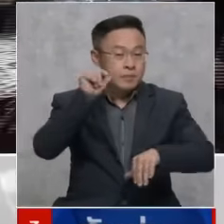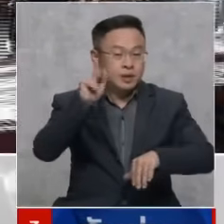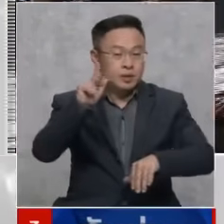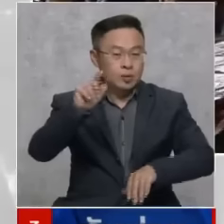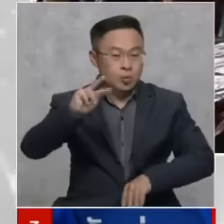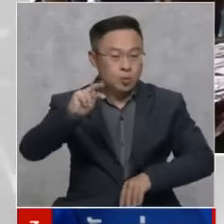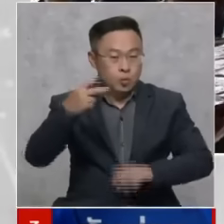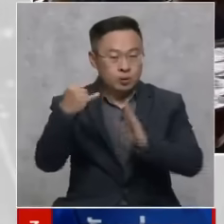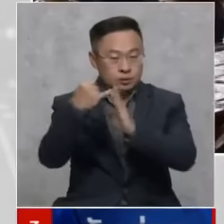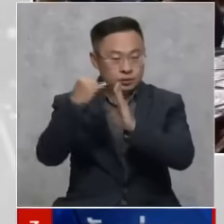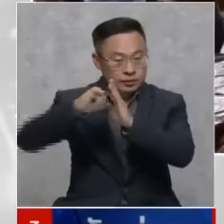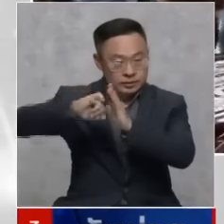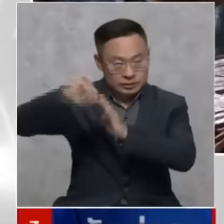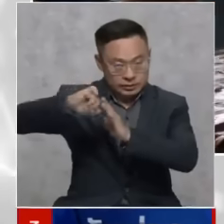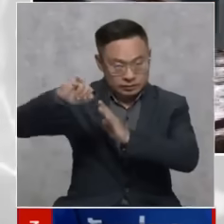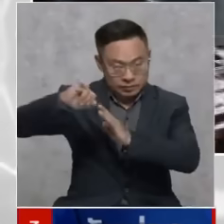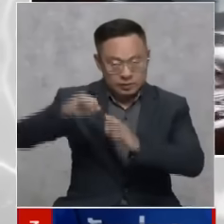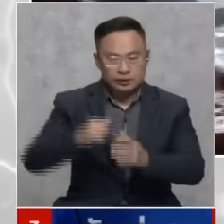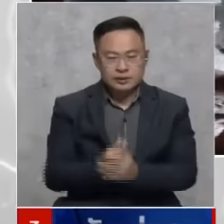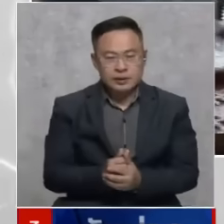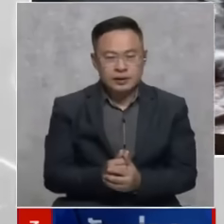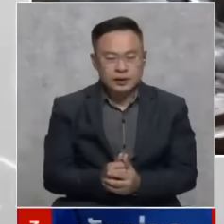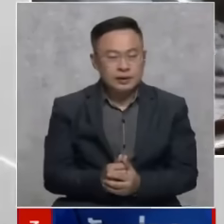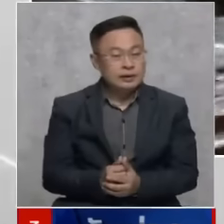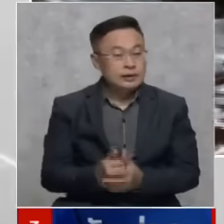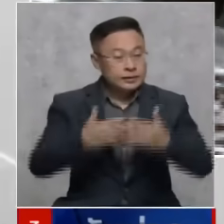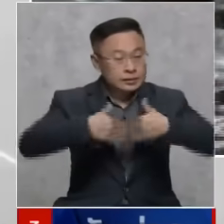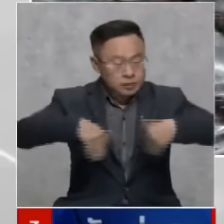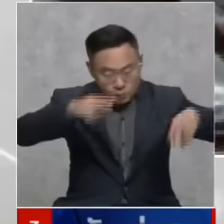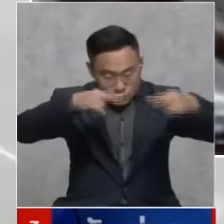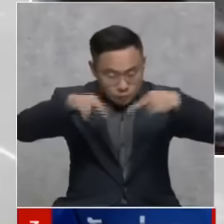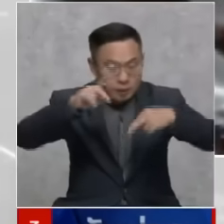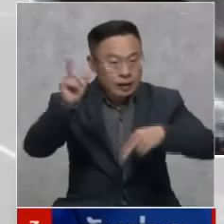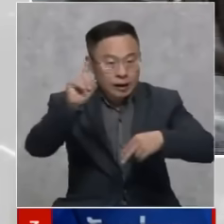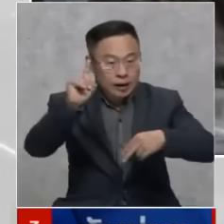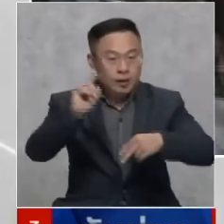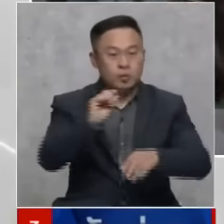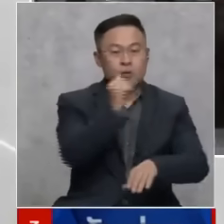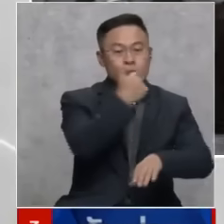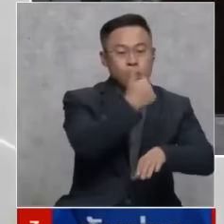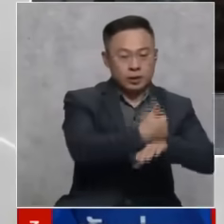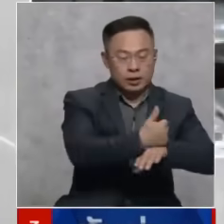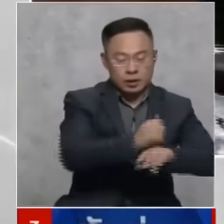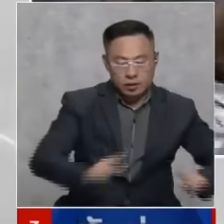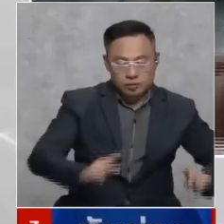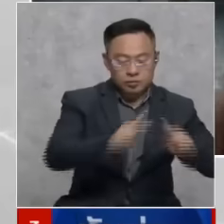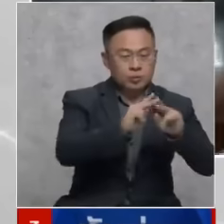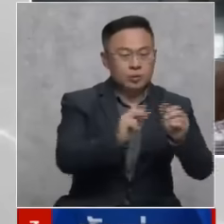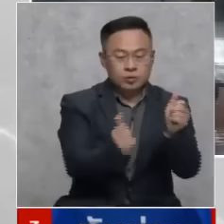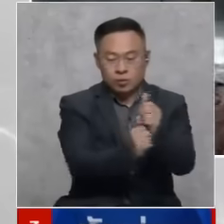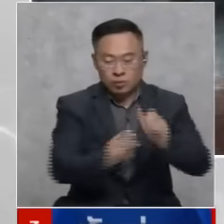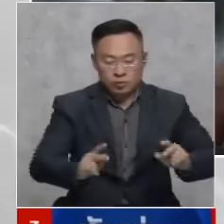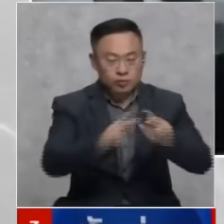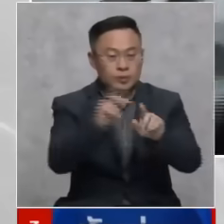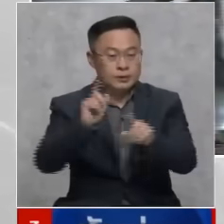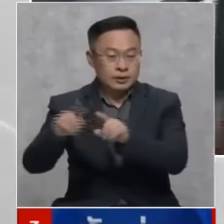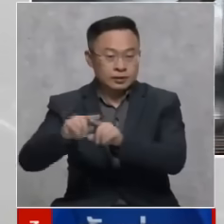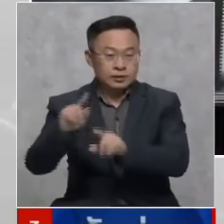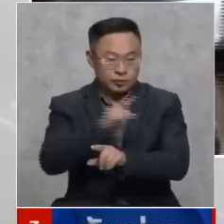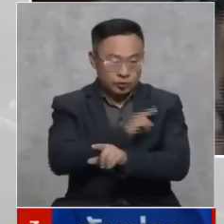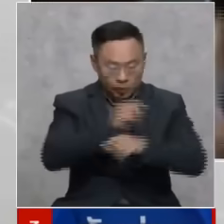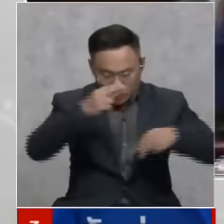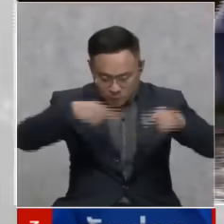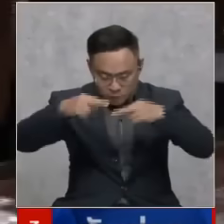าราที่อำเภอดอยสะเก็ดจังหวัดเชียงใหม่นะคะควงไปเลยคุณผู้ชมไปกับบรรดารัฐมนตรีที่เกี่ยวข้องค่ะแต่คุณผู้ชมเห็นภาพ